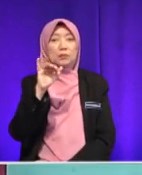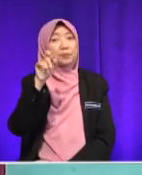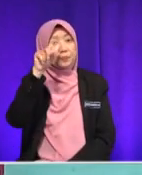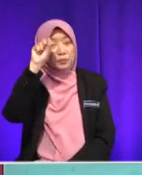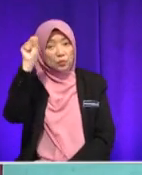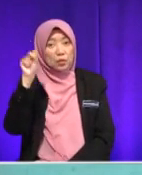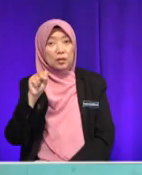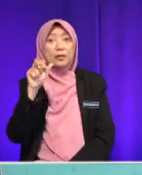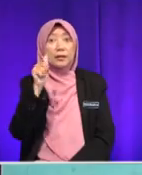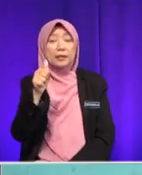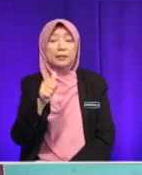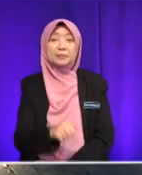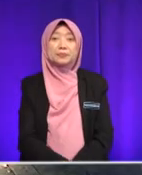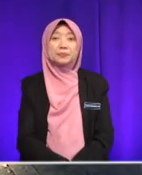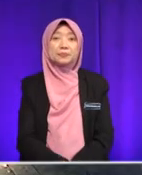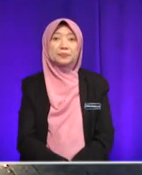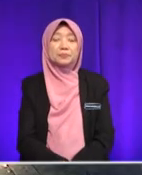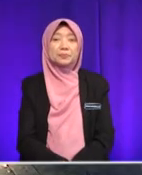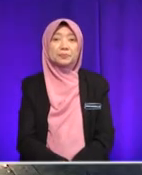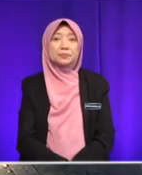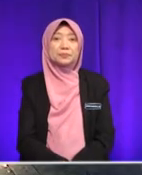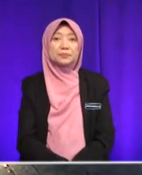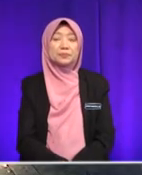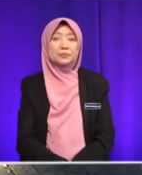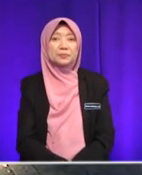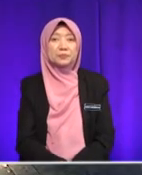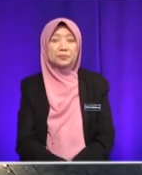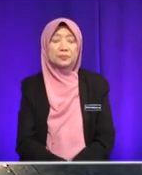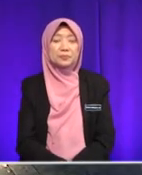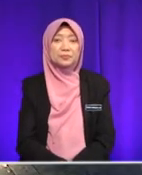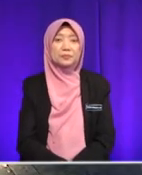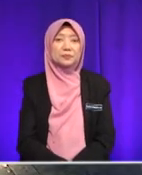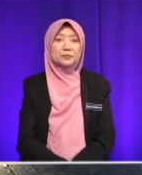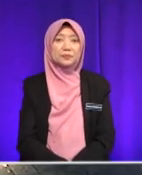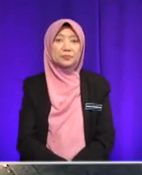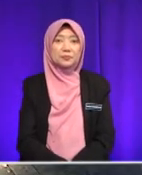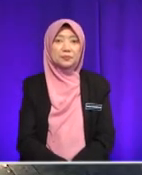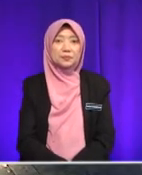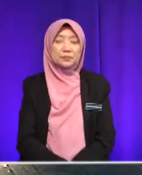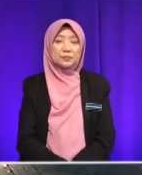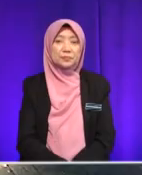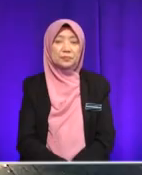apakah jawapannya? Ada yang nak kongsikan jawapan? Ya, Ain. Okey, silakan Ain.